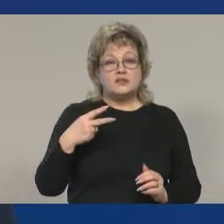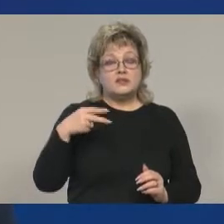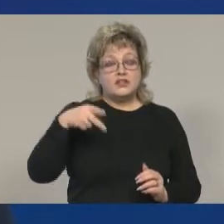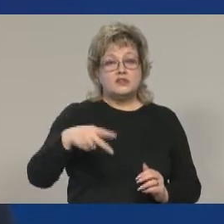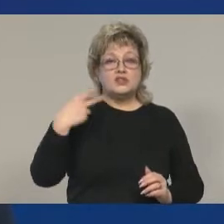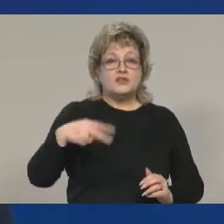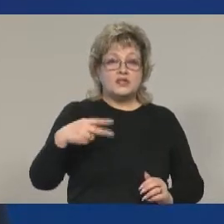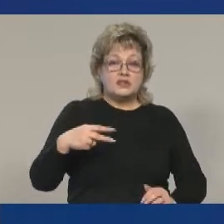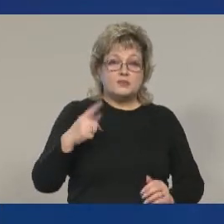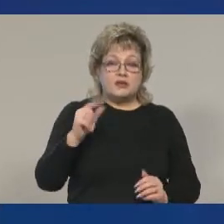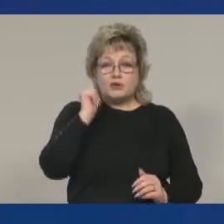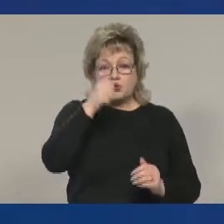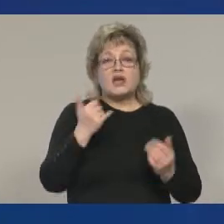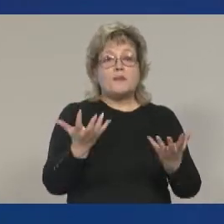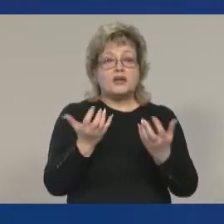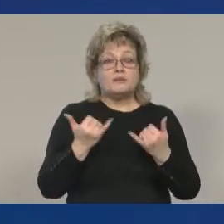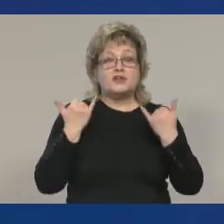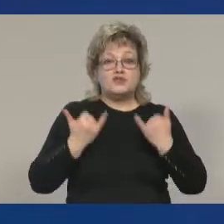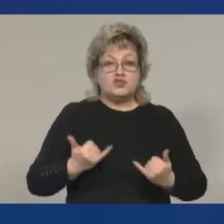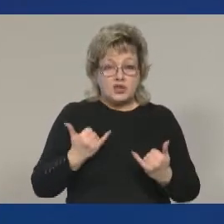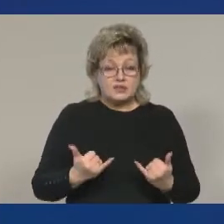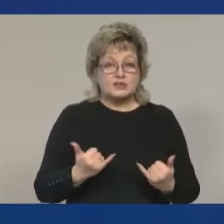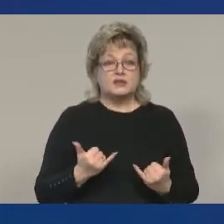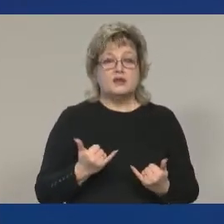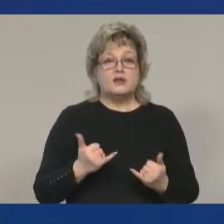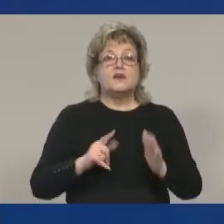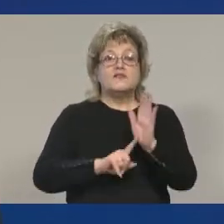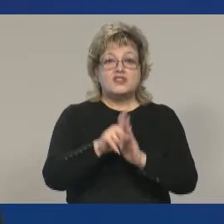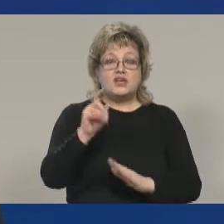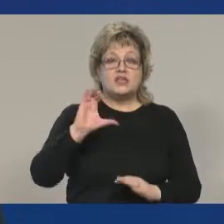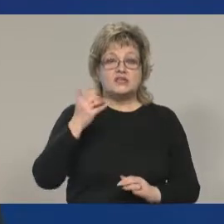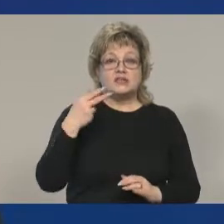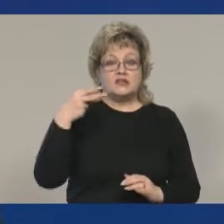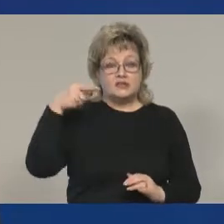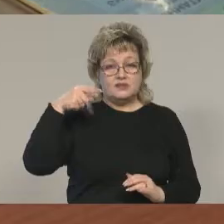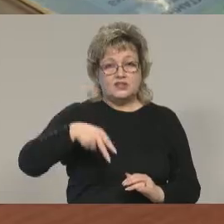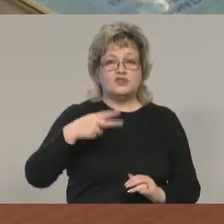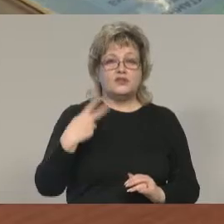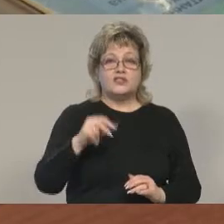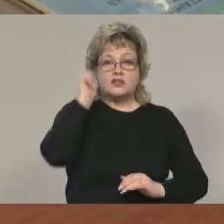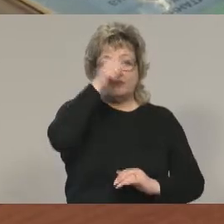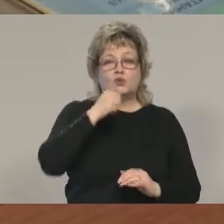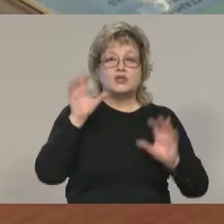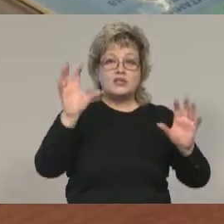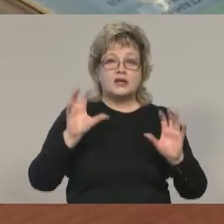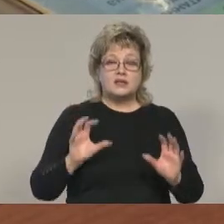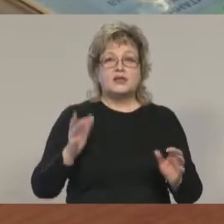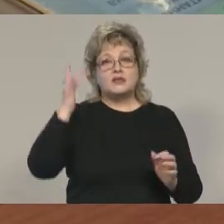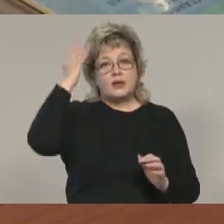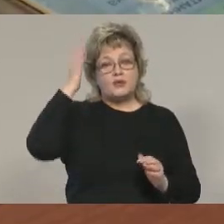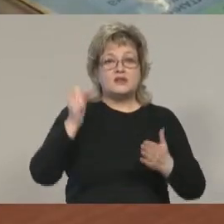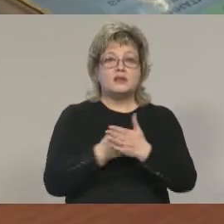2021 год, а принимать в этом году с целью введения его с 2020 года. Законодатели